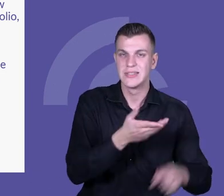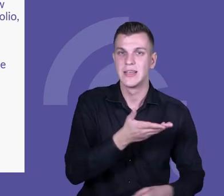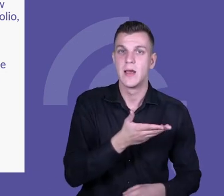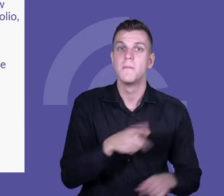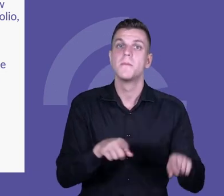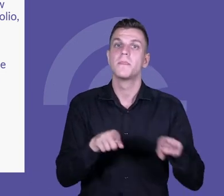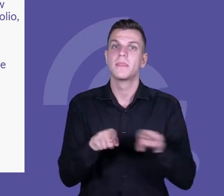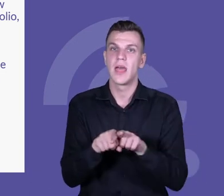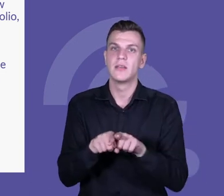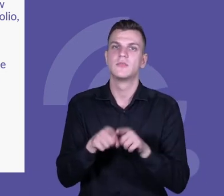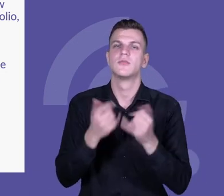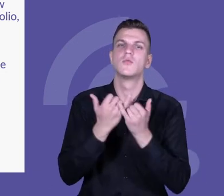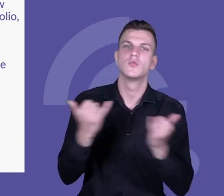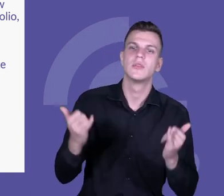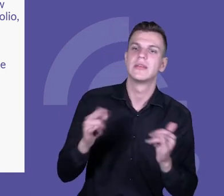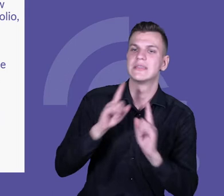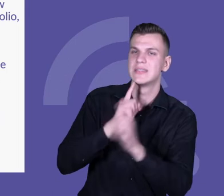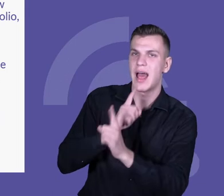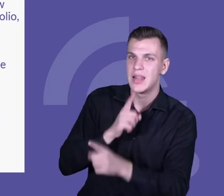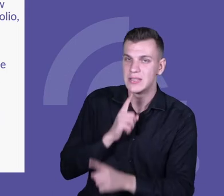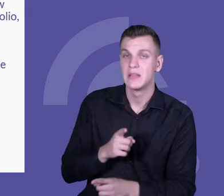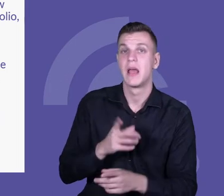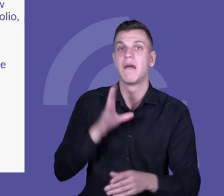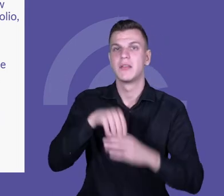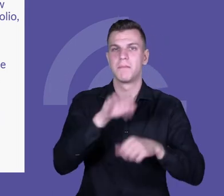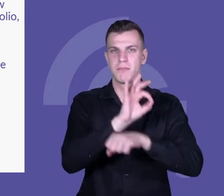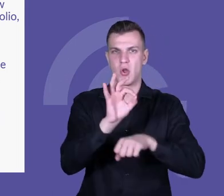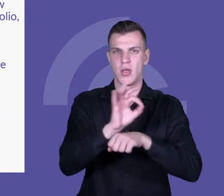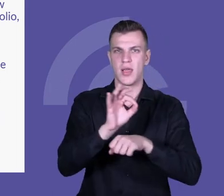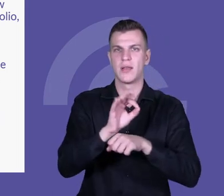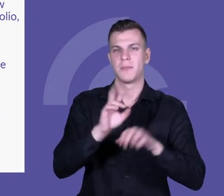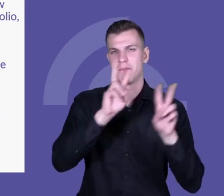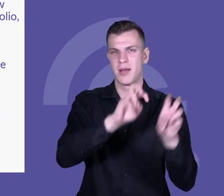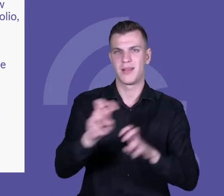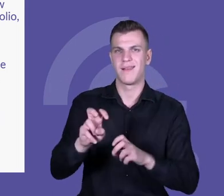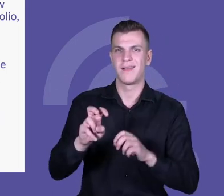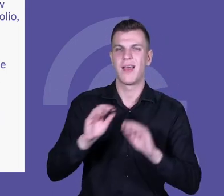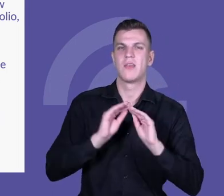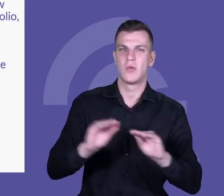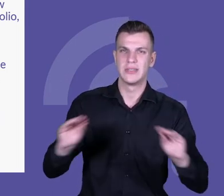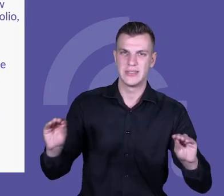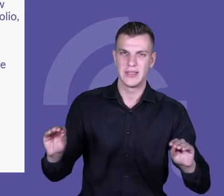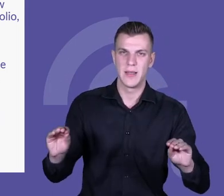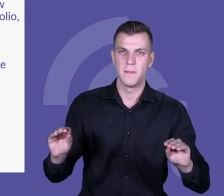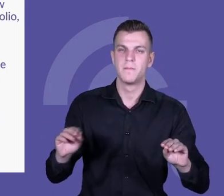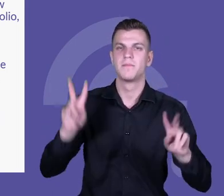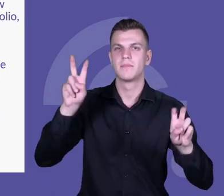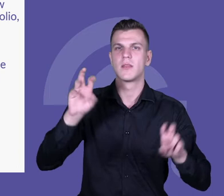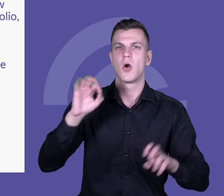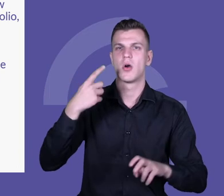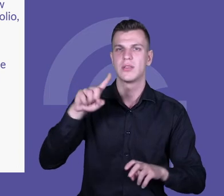odznak, mikropoświadczeń, chociażby w ramach projektu, który Instytut Badań Edukacyjnych realizuje, projektu Odznaka Plus.